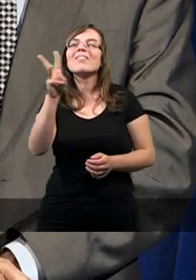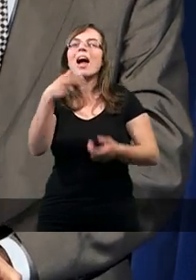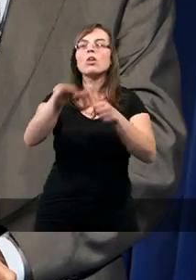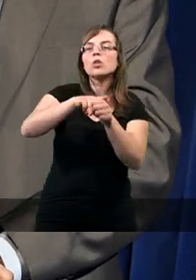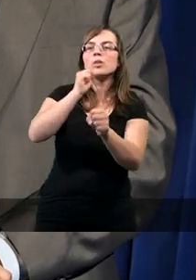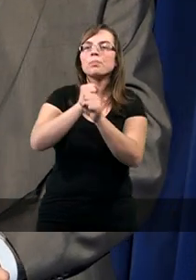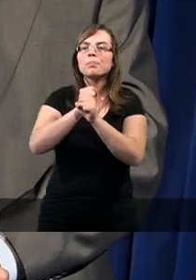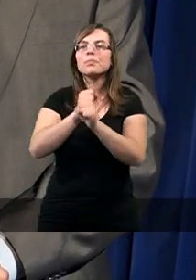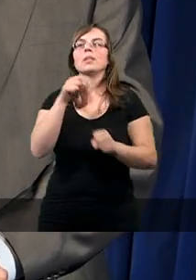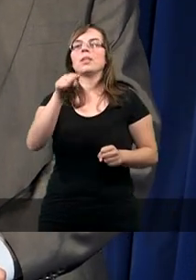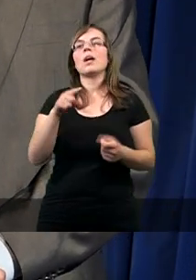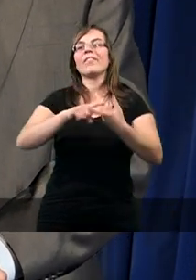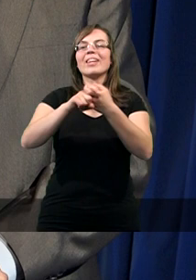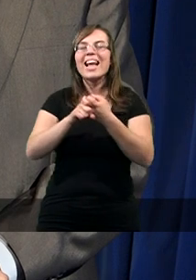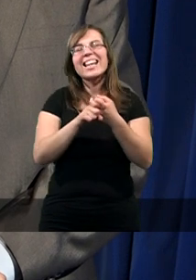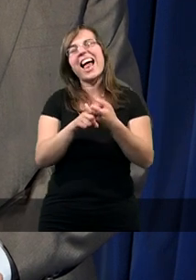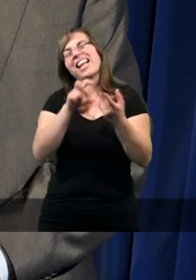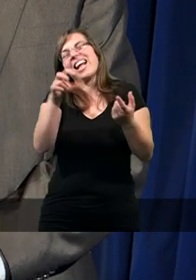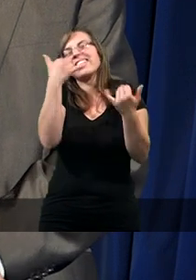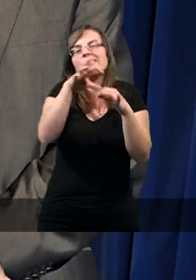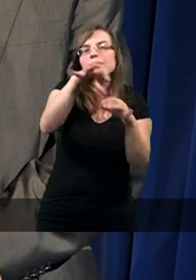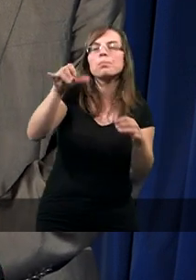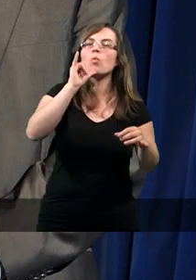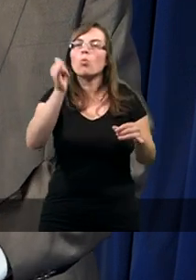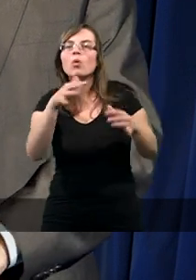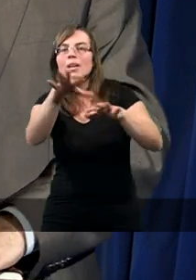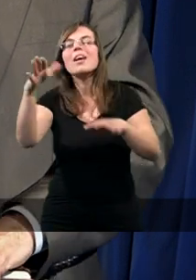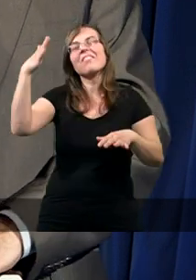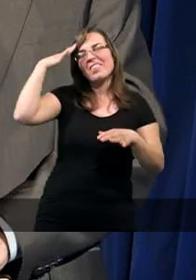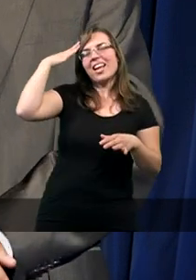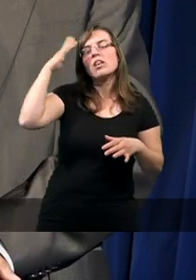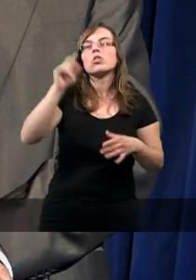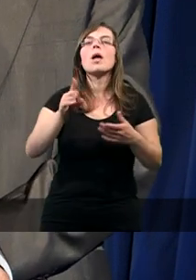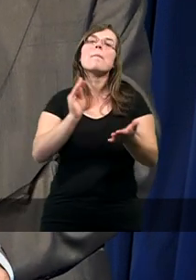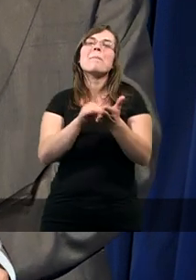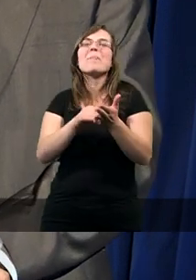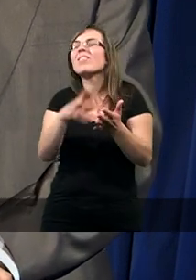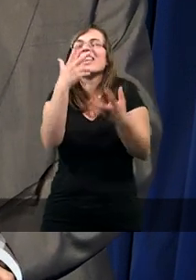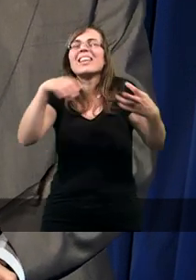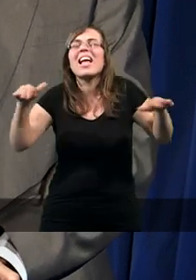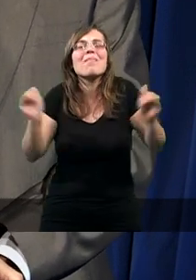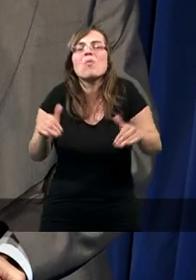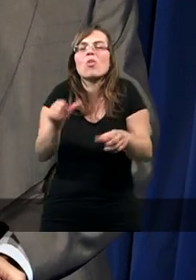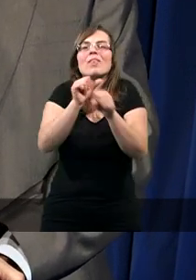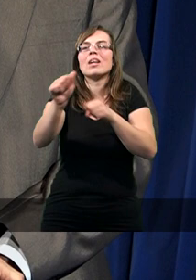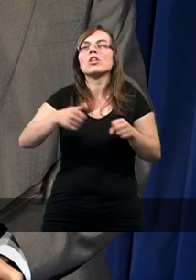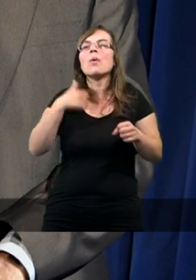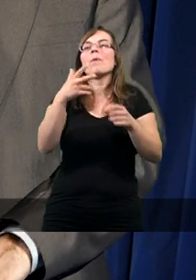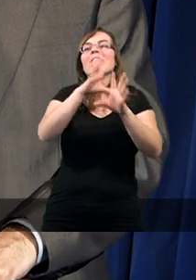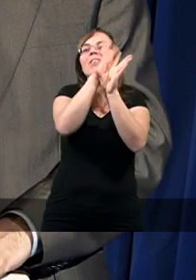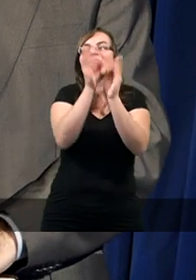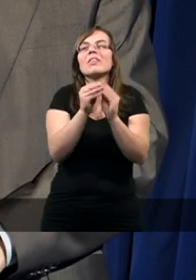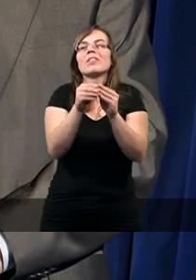was, którzy pracowali czy w diecezjach, czy w Unii, wiedzą, że praktycznie niemożliwym jest, aby znaleźć pastora,